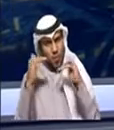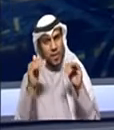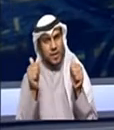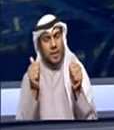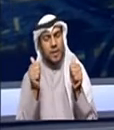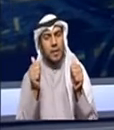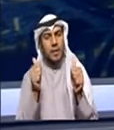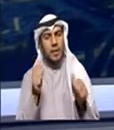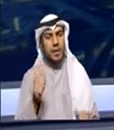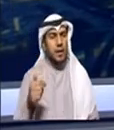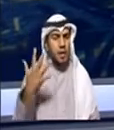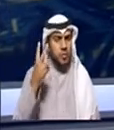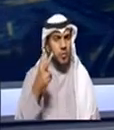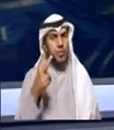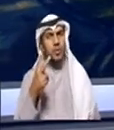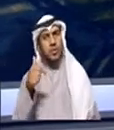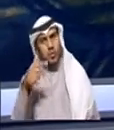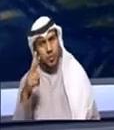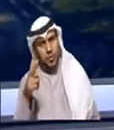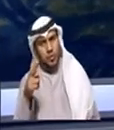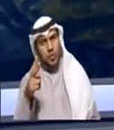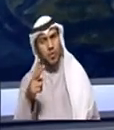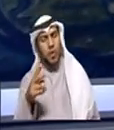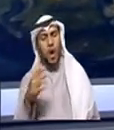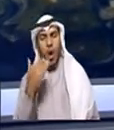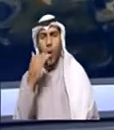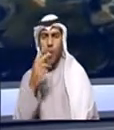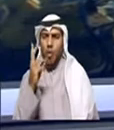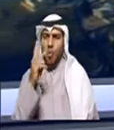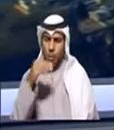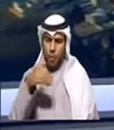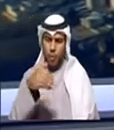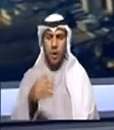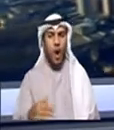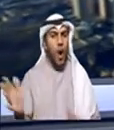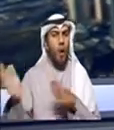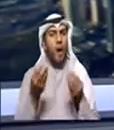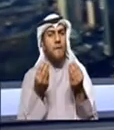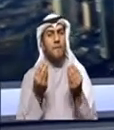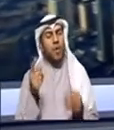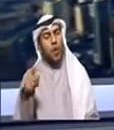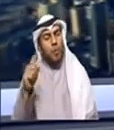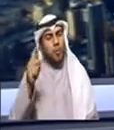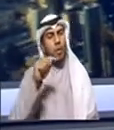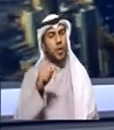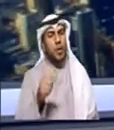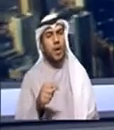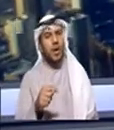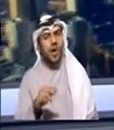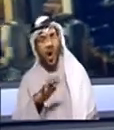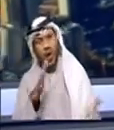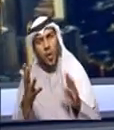وعشرين درجه مائويه استمر ويامل عده ايام الرياح تكون خفيفه السرعه اليوم مباشر وعبر متقلبه الاتجاه